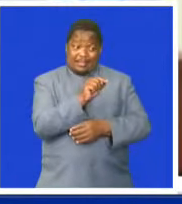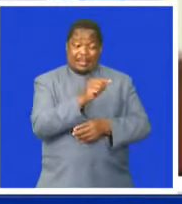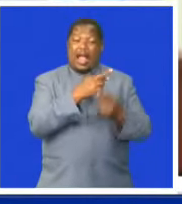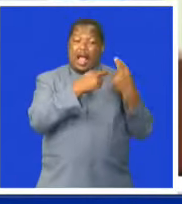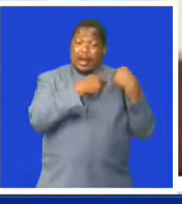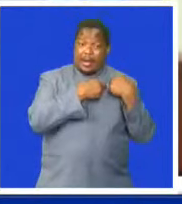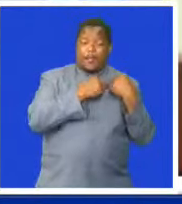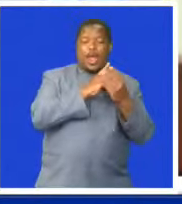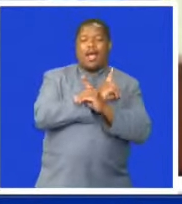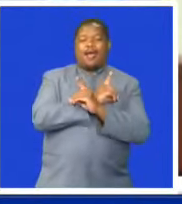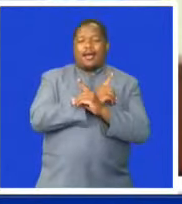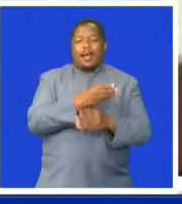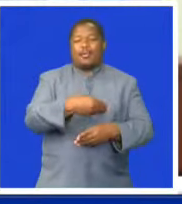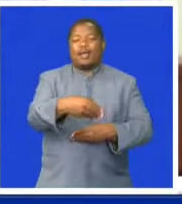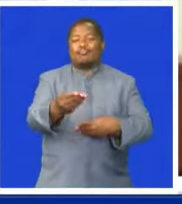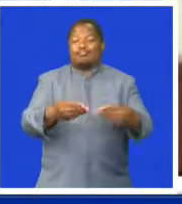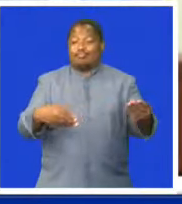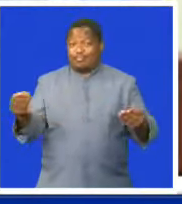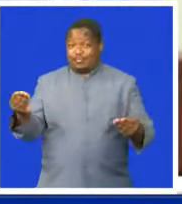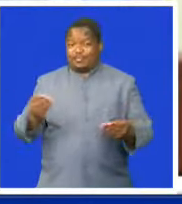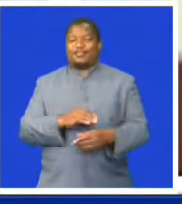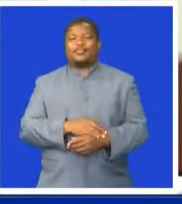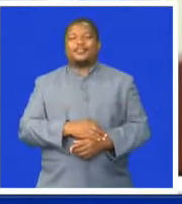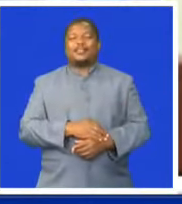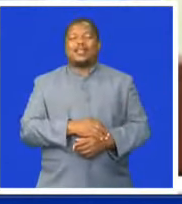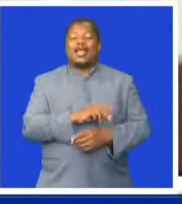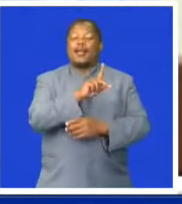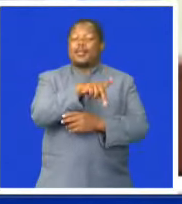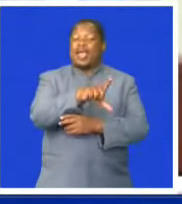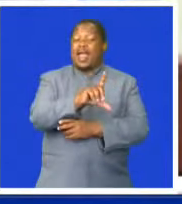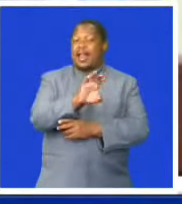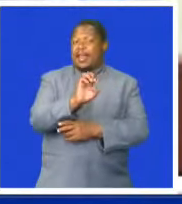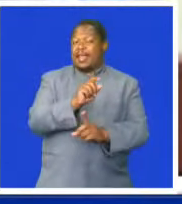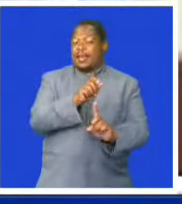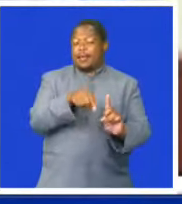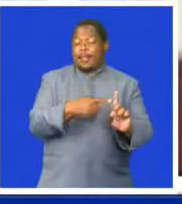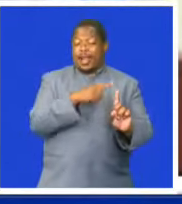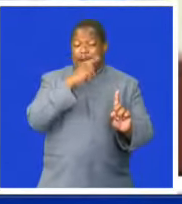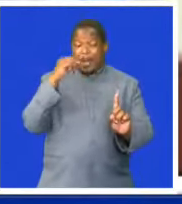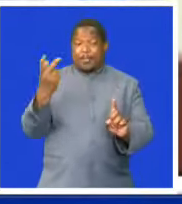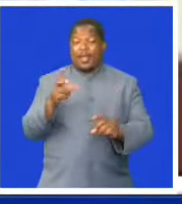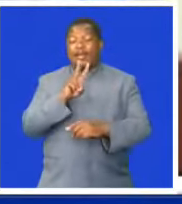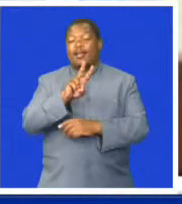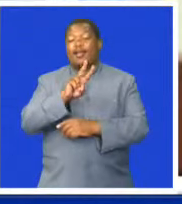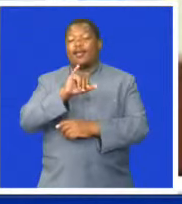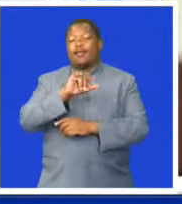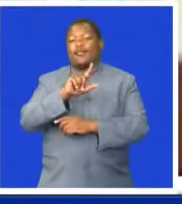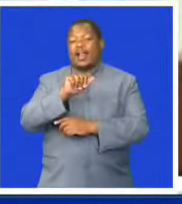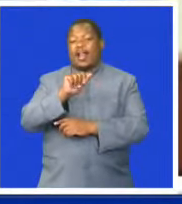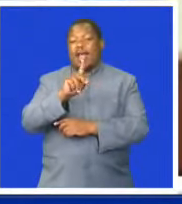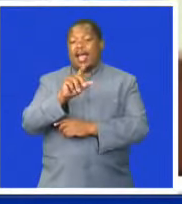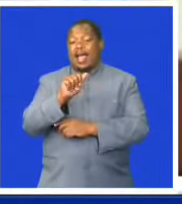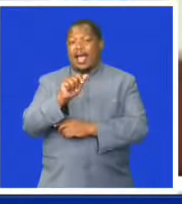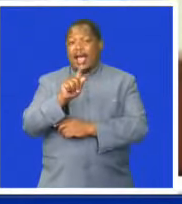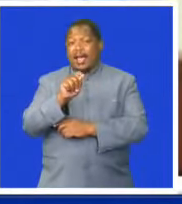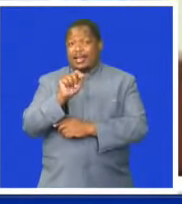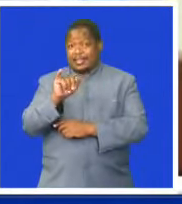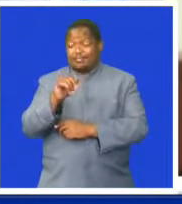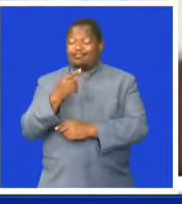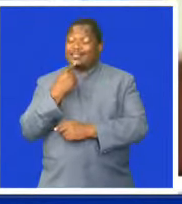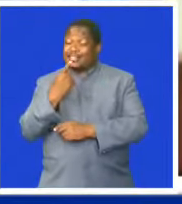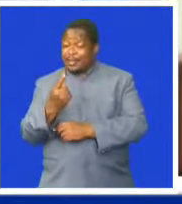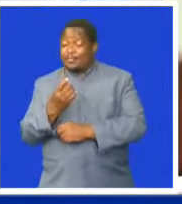amacembu ukuthi angabafihli badlali abatothola kabane timphawu talomkhuhlane. Leyo rekodi ke siyacela ukuthi bayigcine